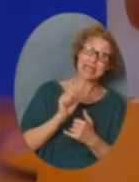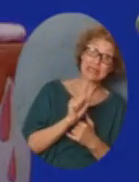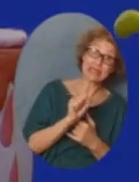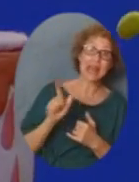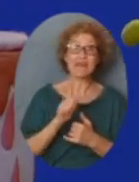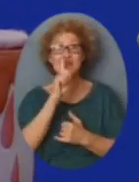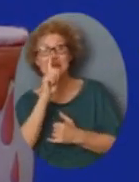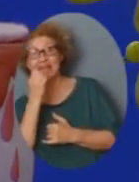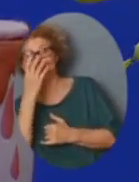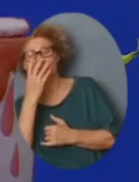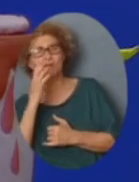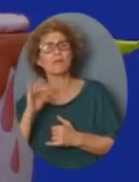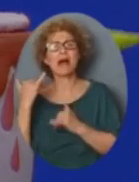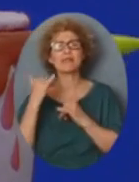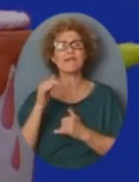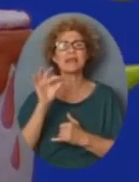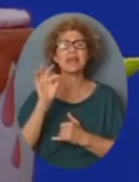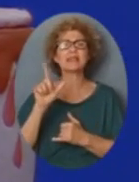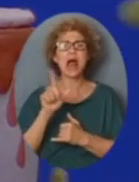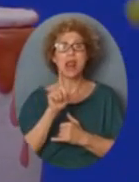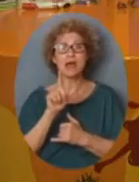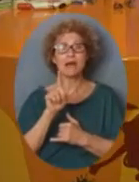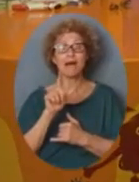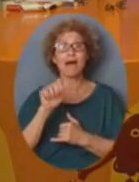לטל? תביאי לה... אגרטל.